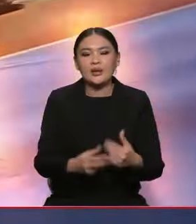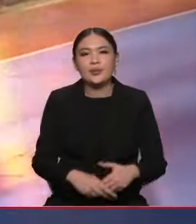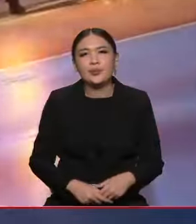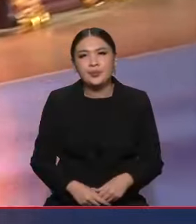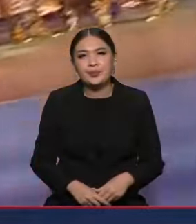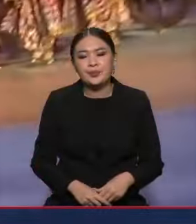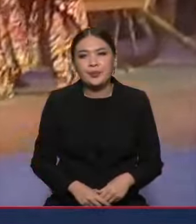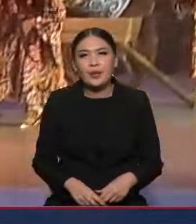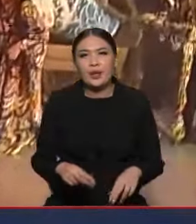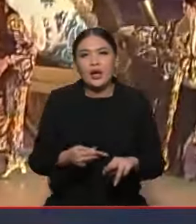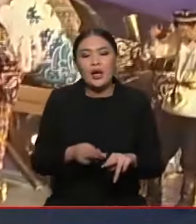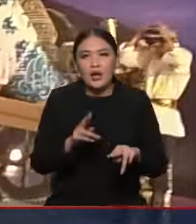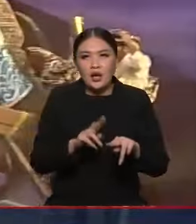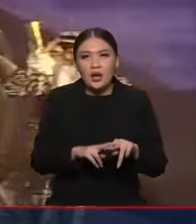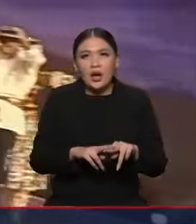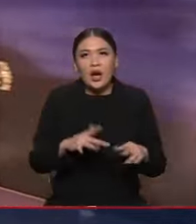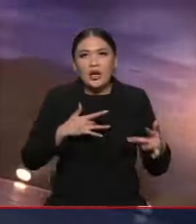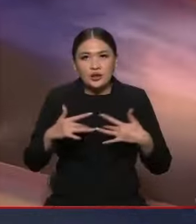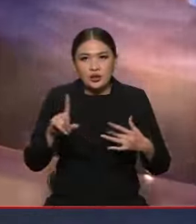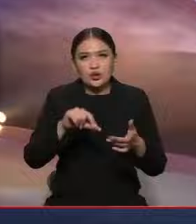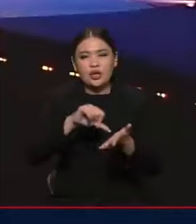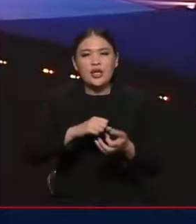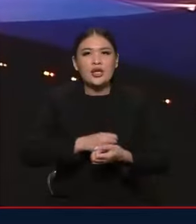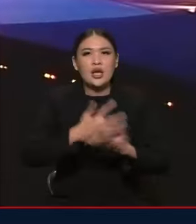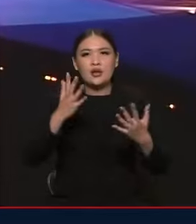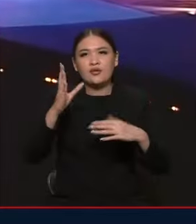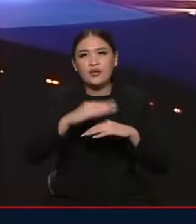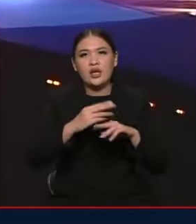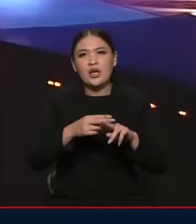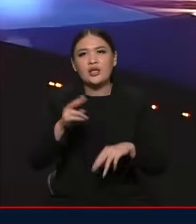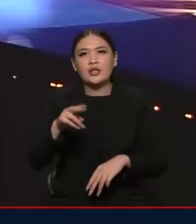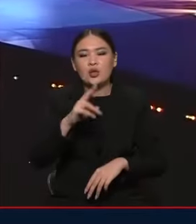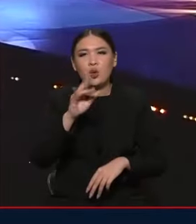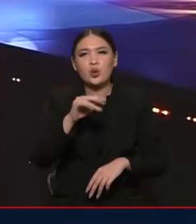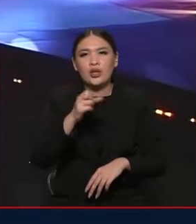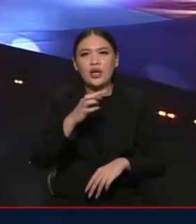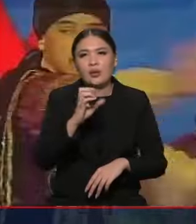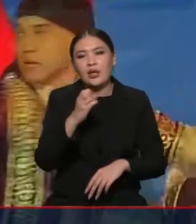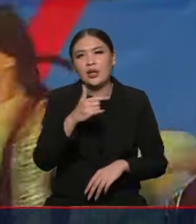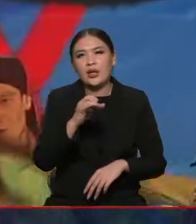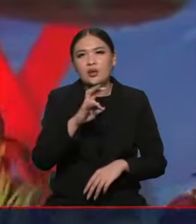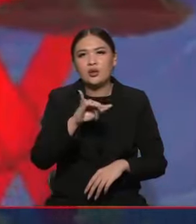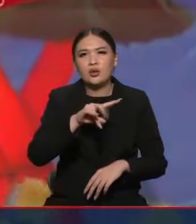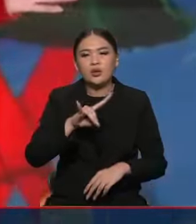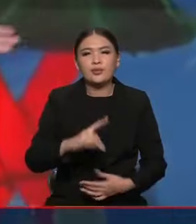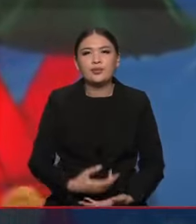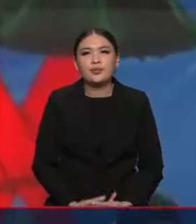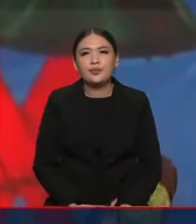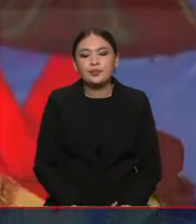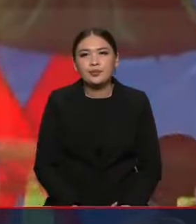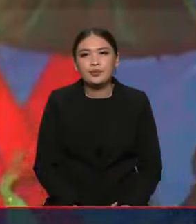также интегрировали выступления артистов. Ярким моментом вечера стал перформанс от Димаша Кудайбергена.